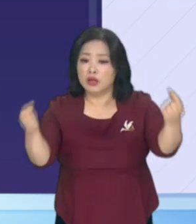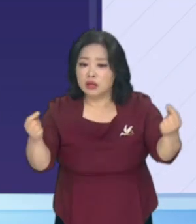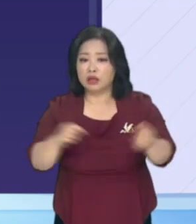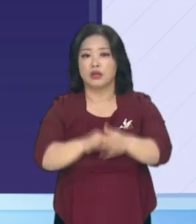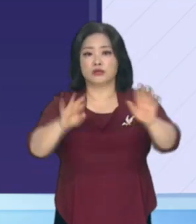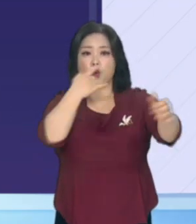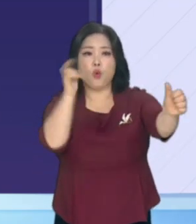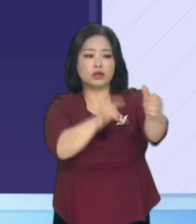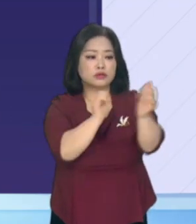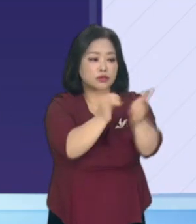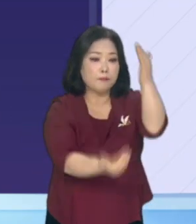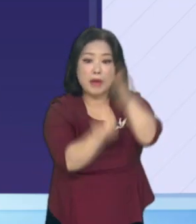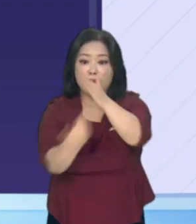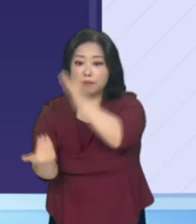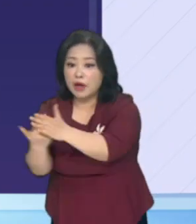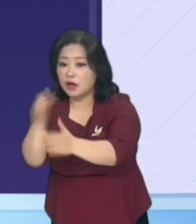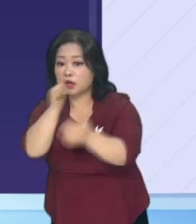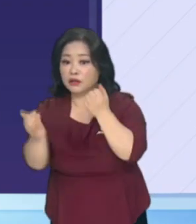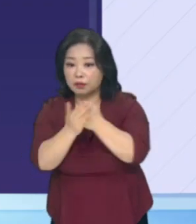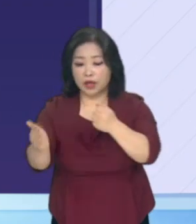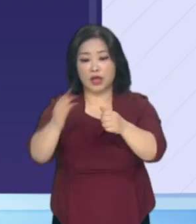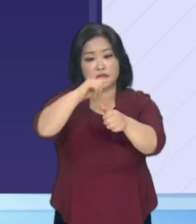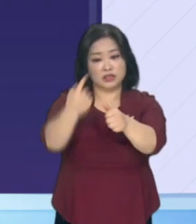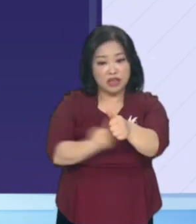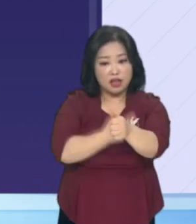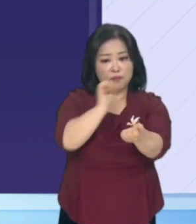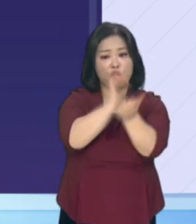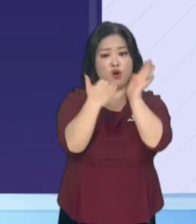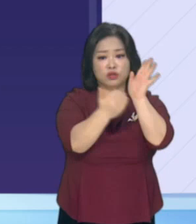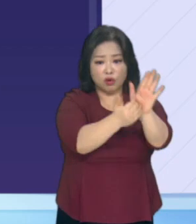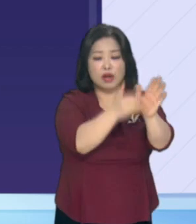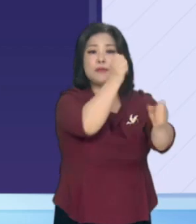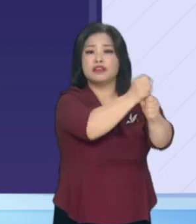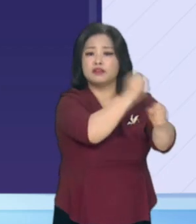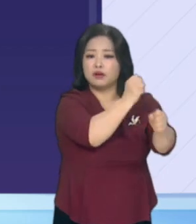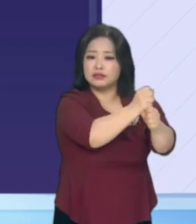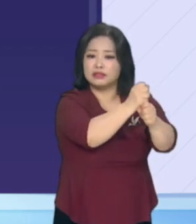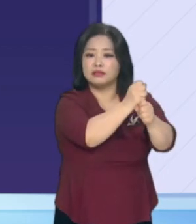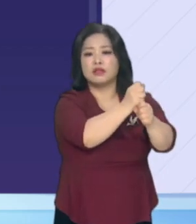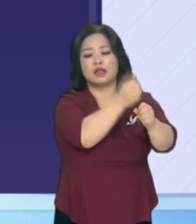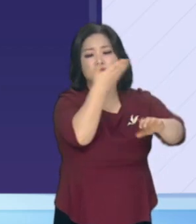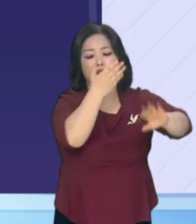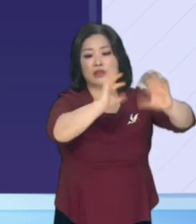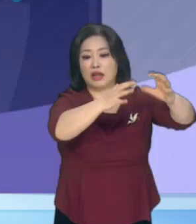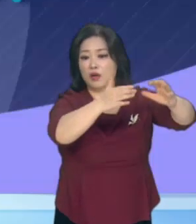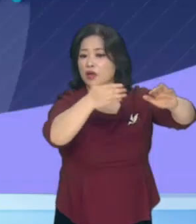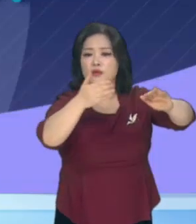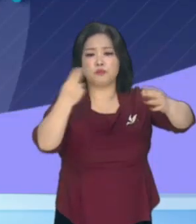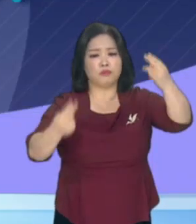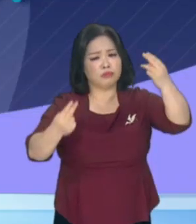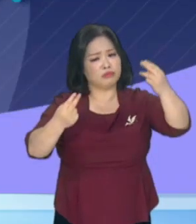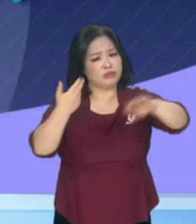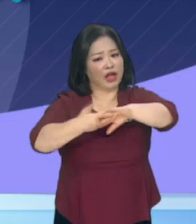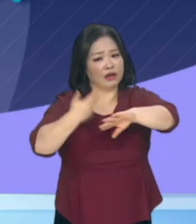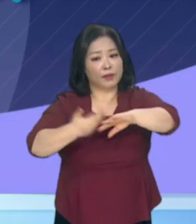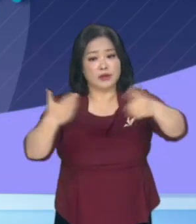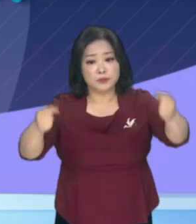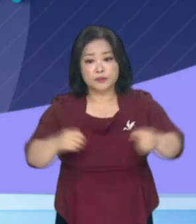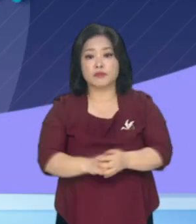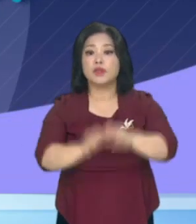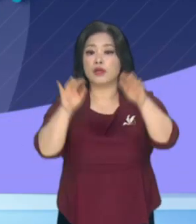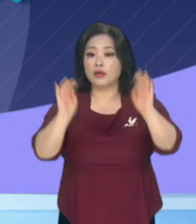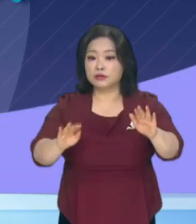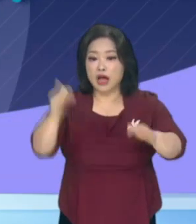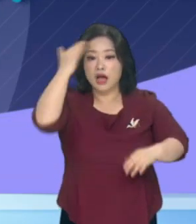많은 확진자가 발생해 자연 면역 비중이 큰 다른 나라와는 상황이 다르기 때문입니다. 오미크론 대유행에 따른